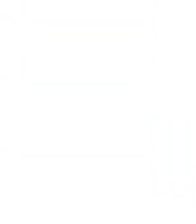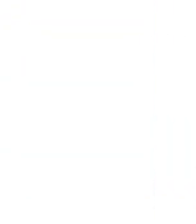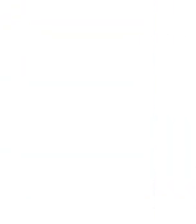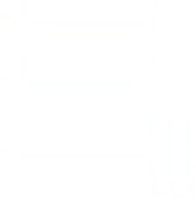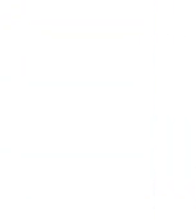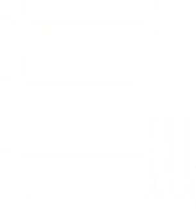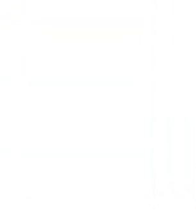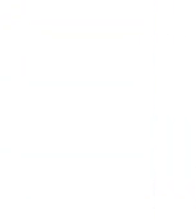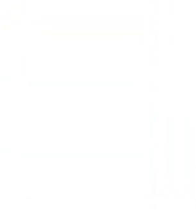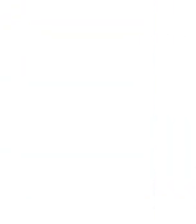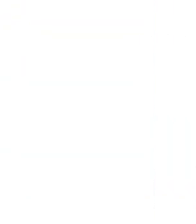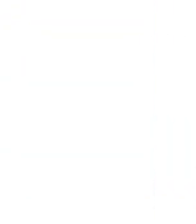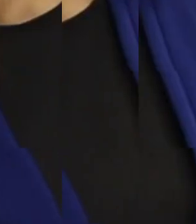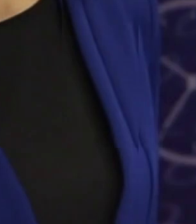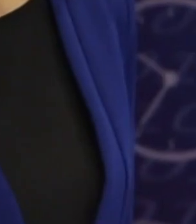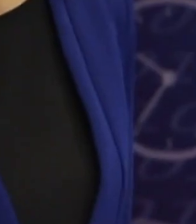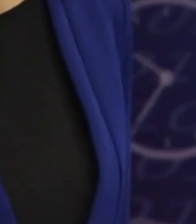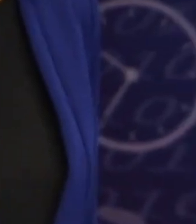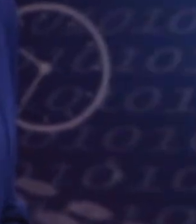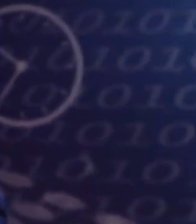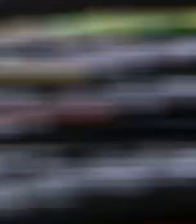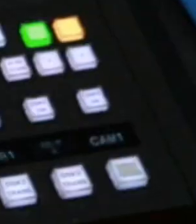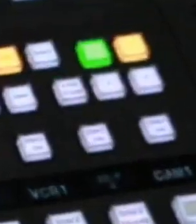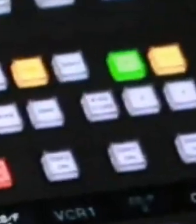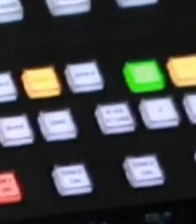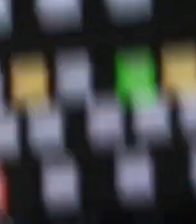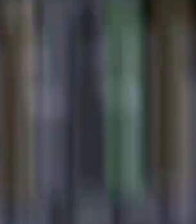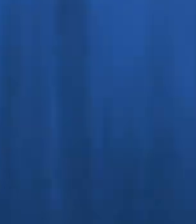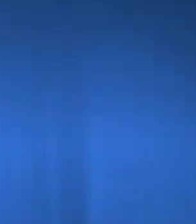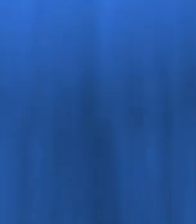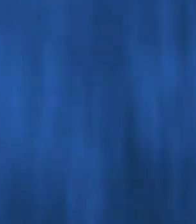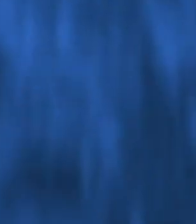으 으